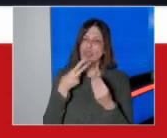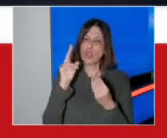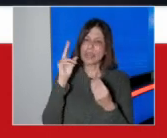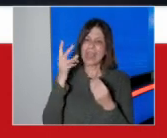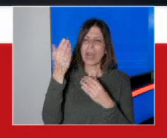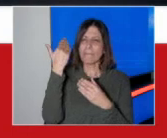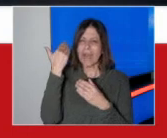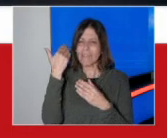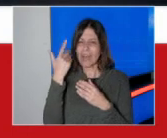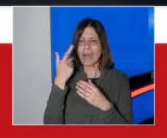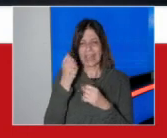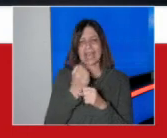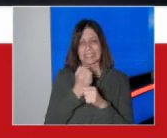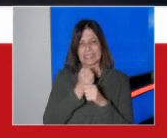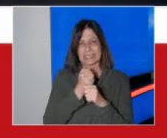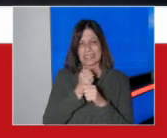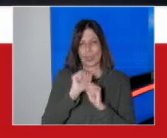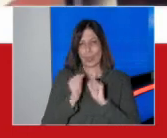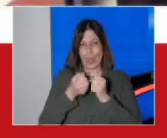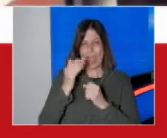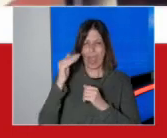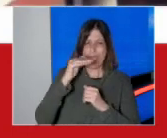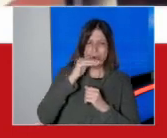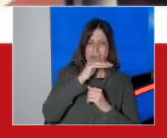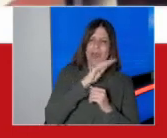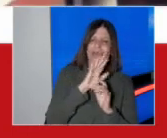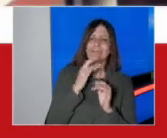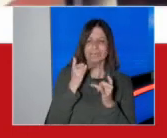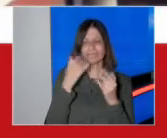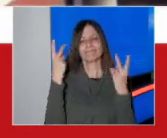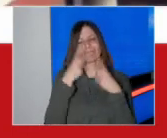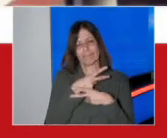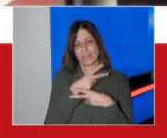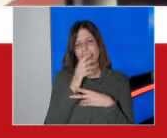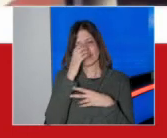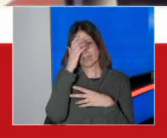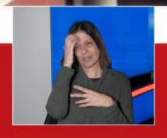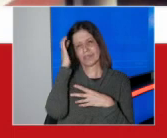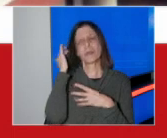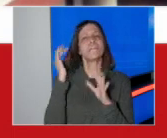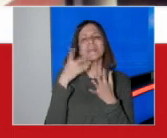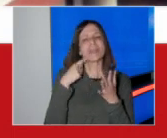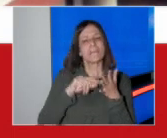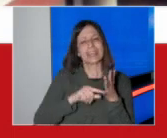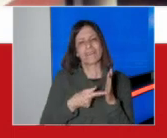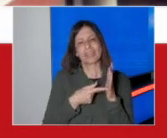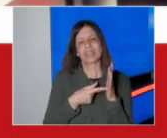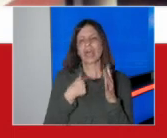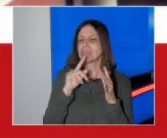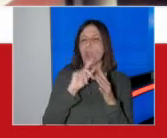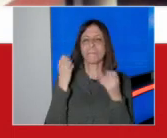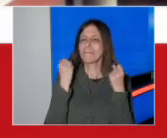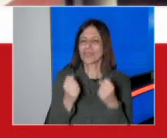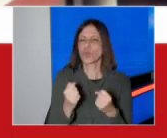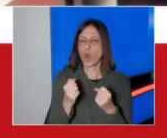תמיד, הנה, עשית את התנועה, הבנת לאן אני חותר, כן. לא, כן, כן, הבנתי לאן אתה, כאילו, למה אתה מתכוון. אני לא